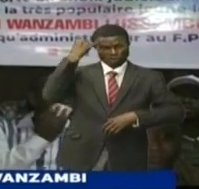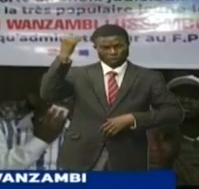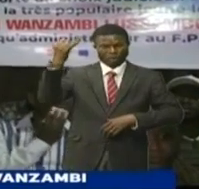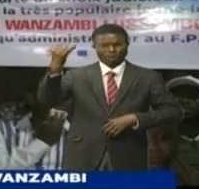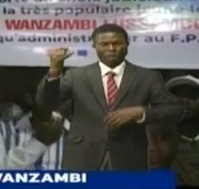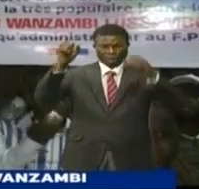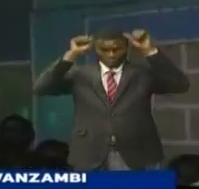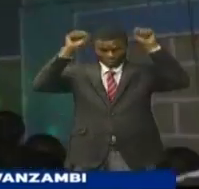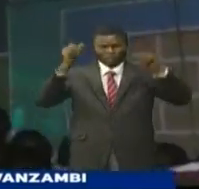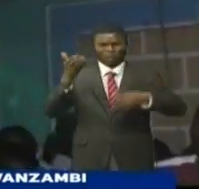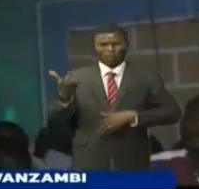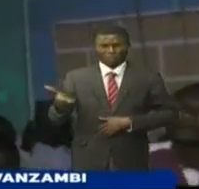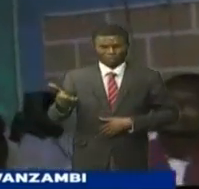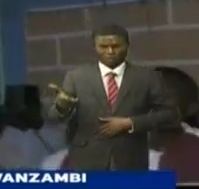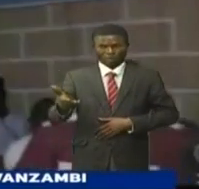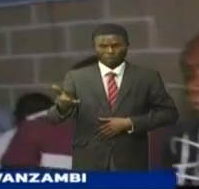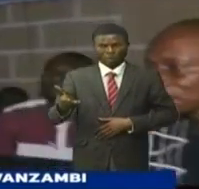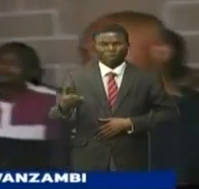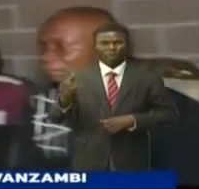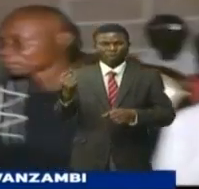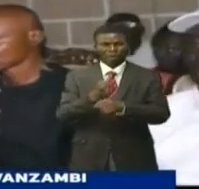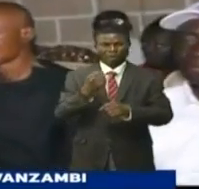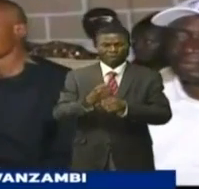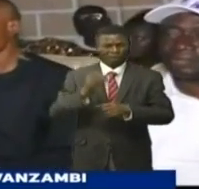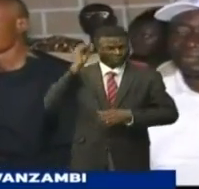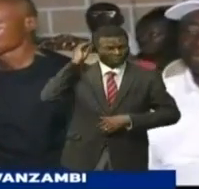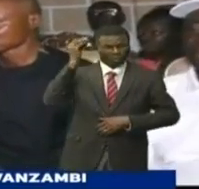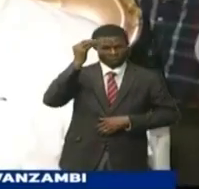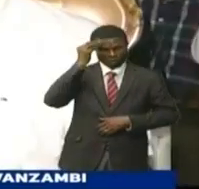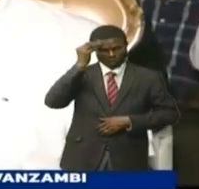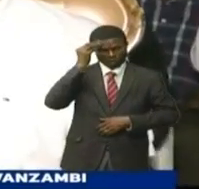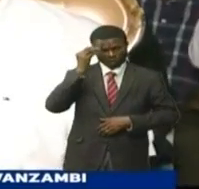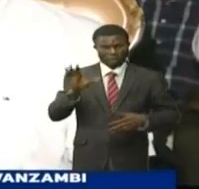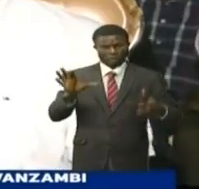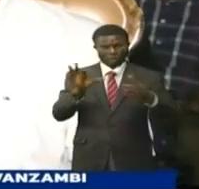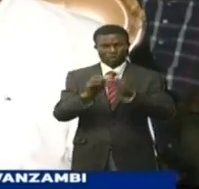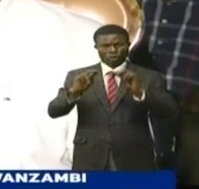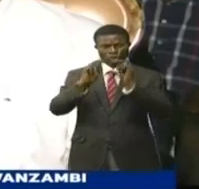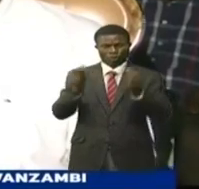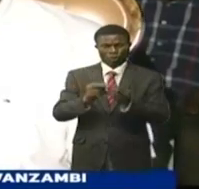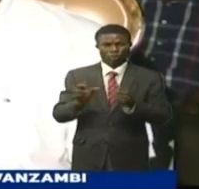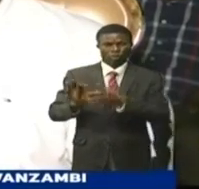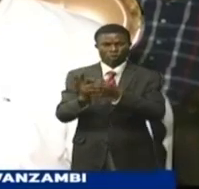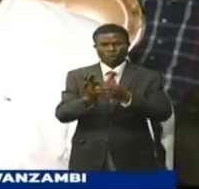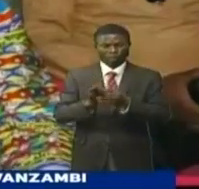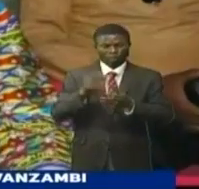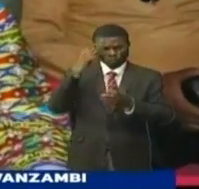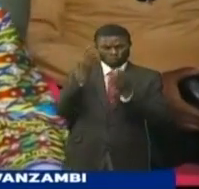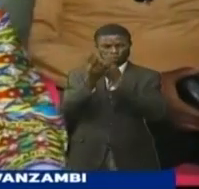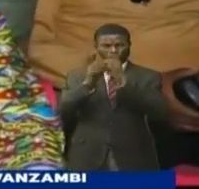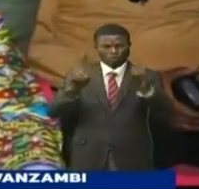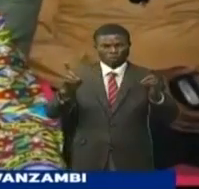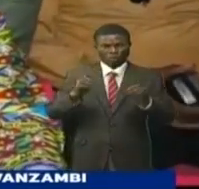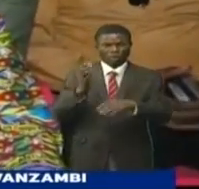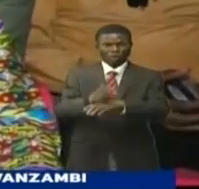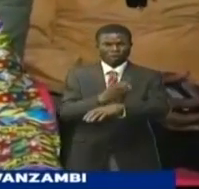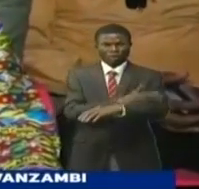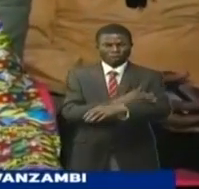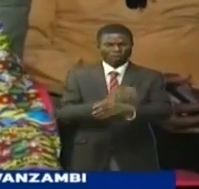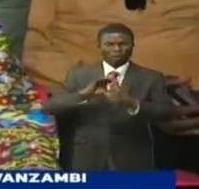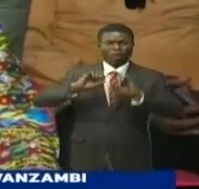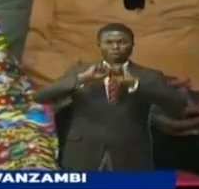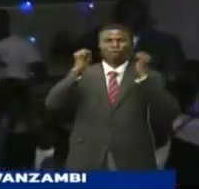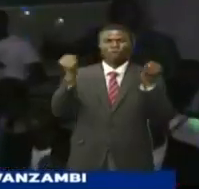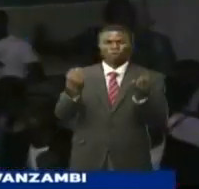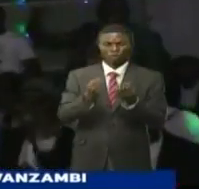commandants cybens le devoir de reconnaissance et d'appartenance à une section de l'Union pour la démocratie et le progrès social